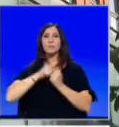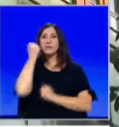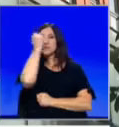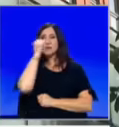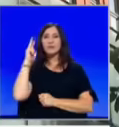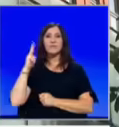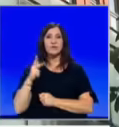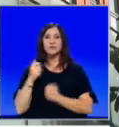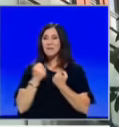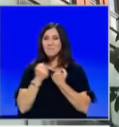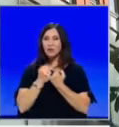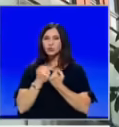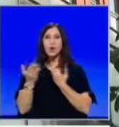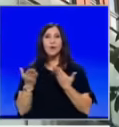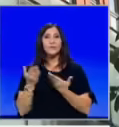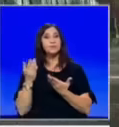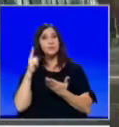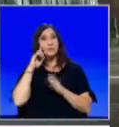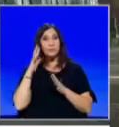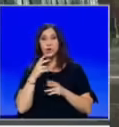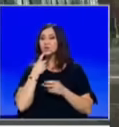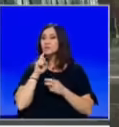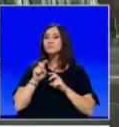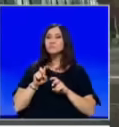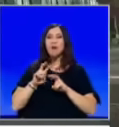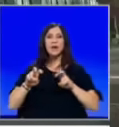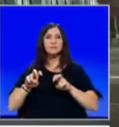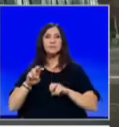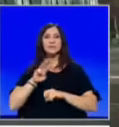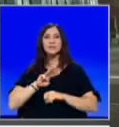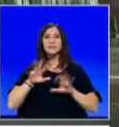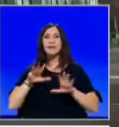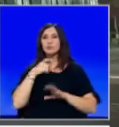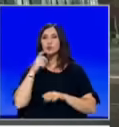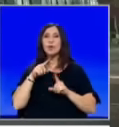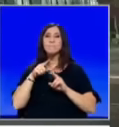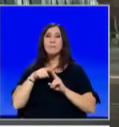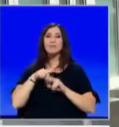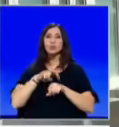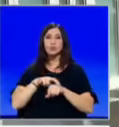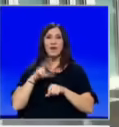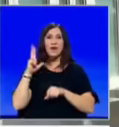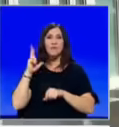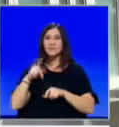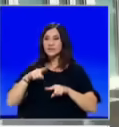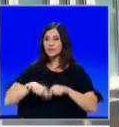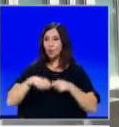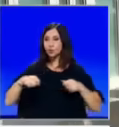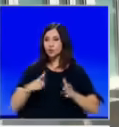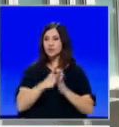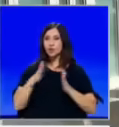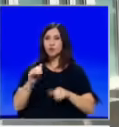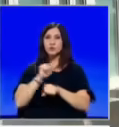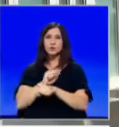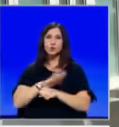във Франция. Мястото, където се смята, че е разпитван 39-годишният Павел Дуров. Френски съд удължи срока на задържане